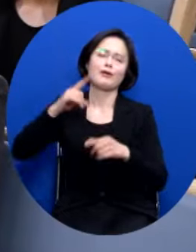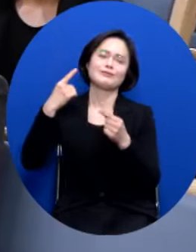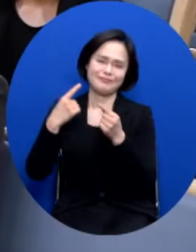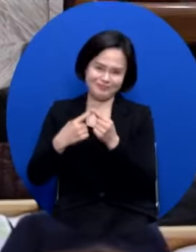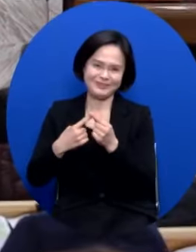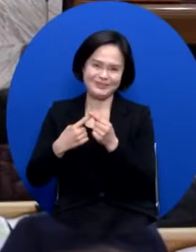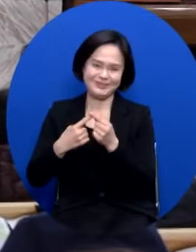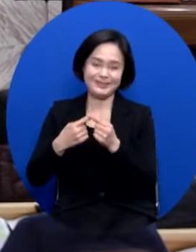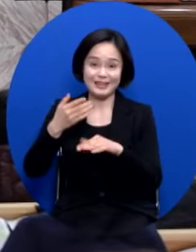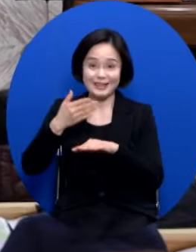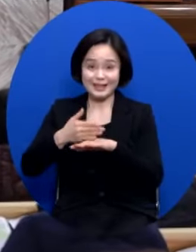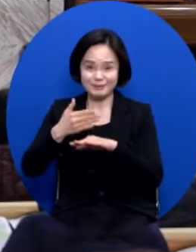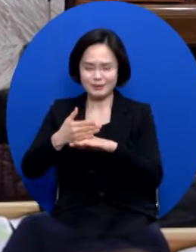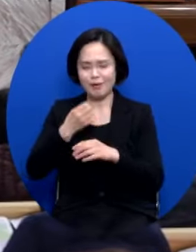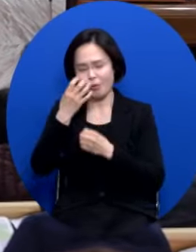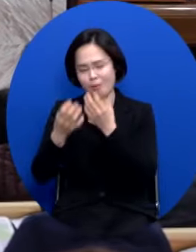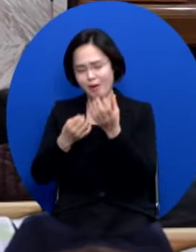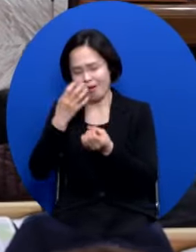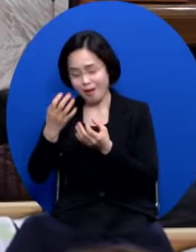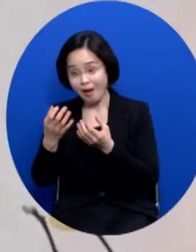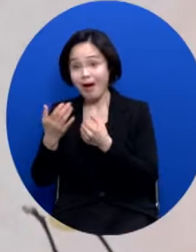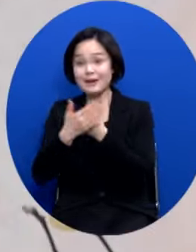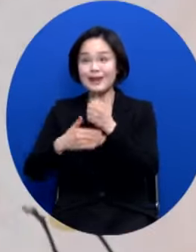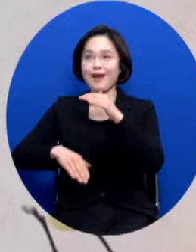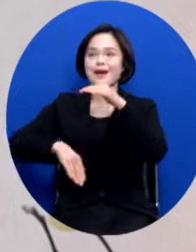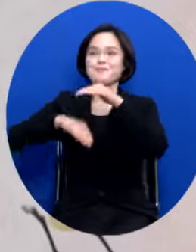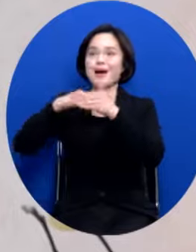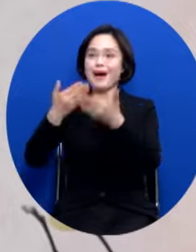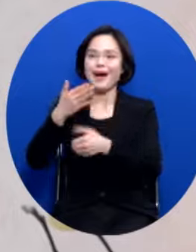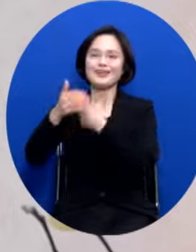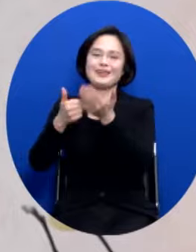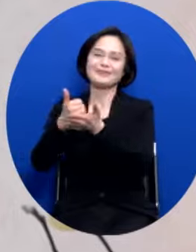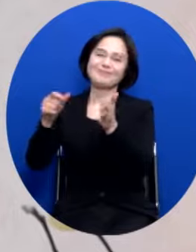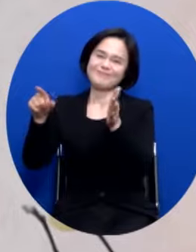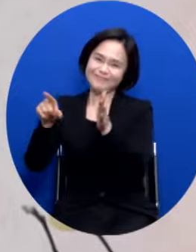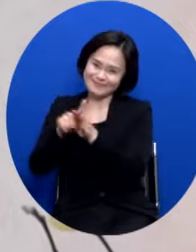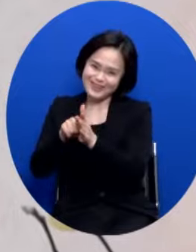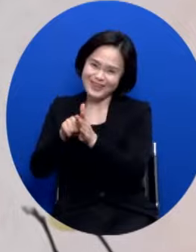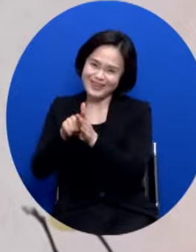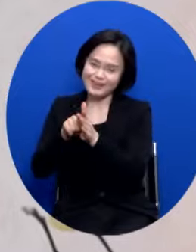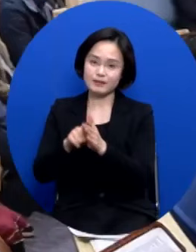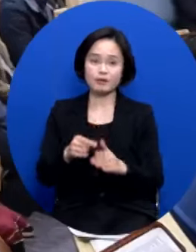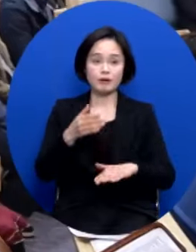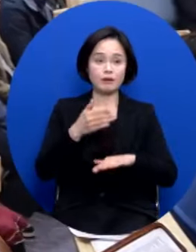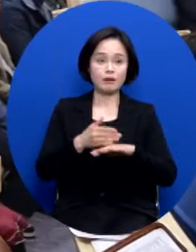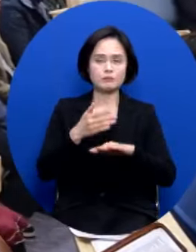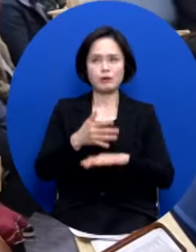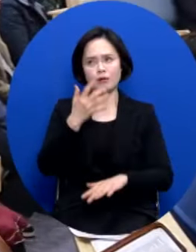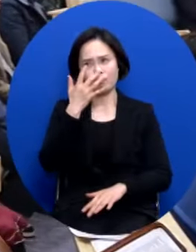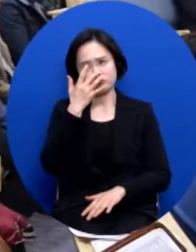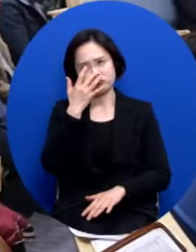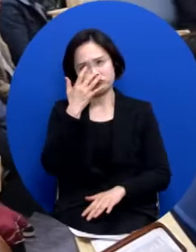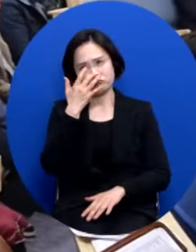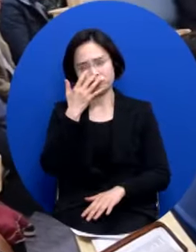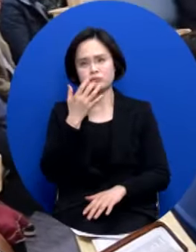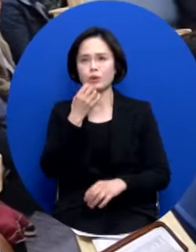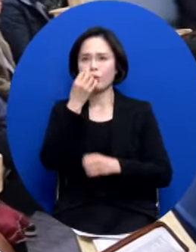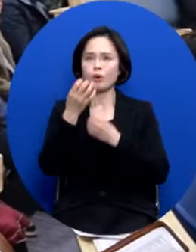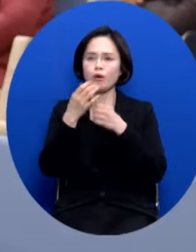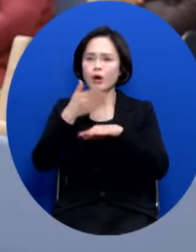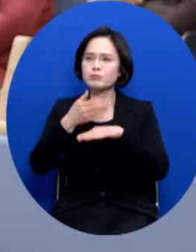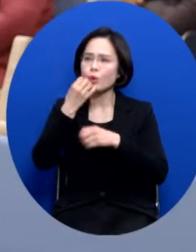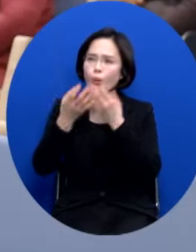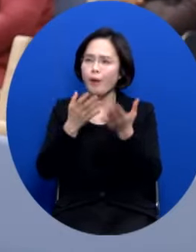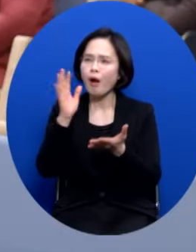감사의 크기만큼 은혜를 채워주는 하나님을 신뢰하고 익숙함으로 당연한 줄 알았던 또 영원할 줄 알고 뒤로 미뤘던